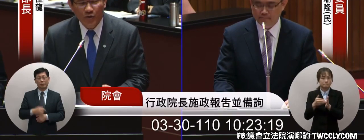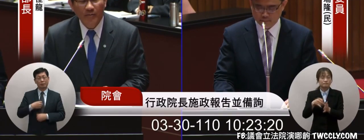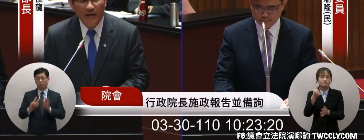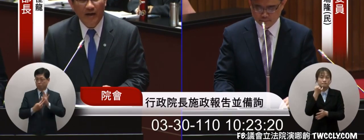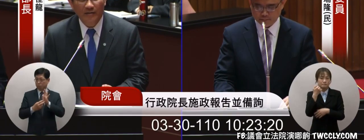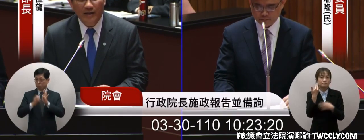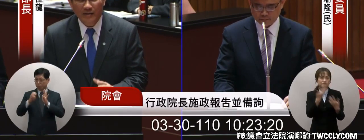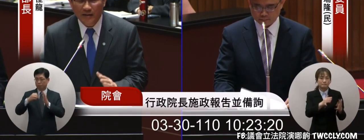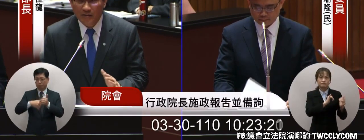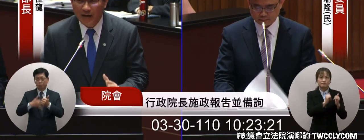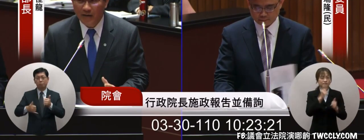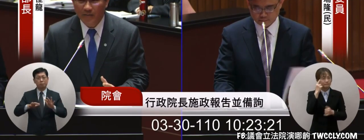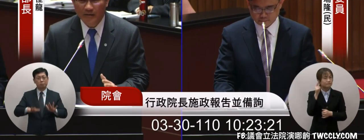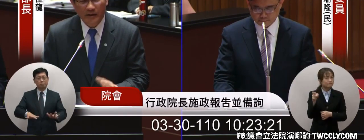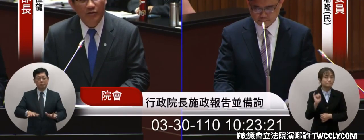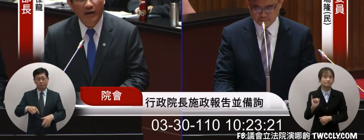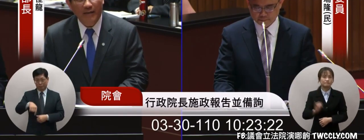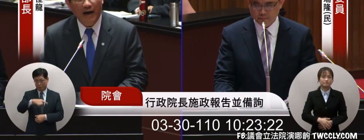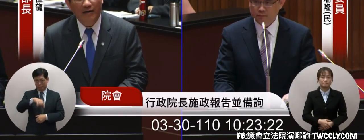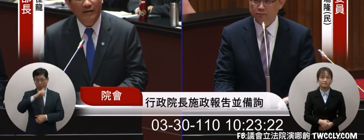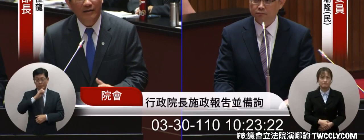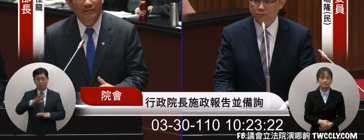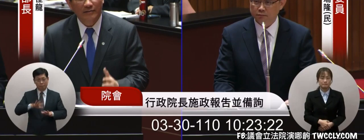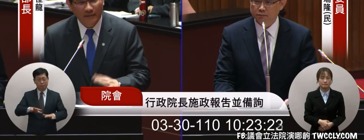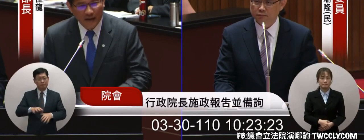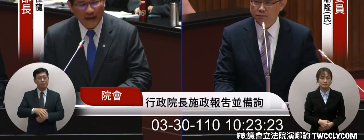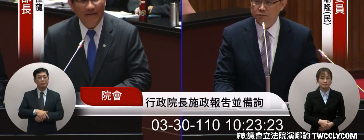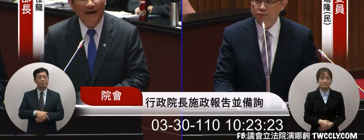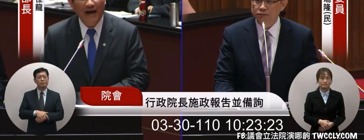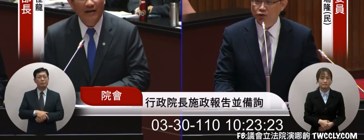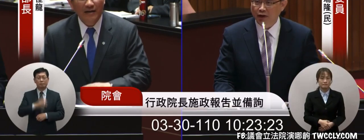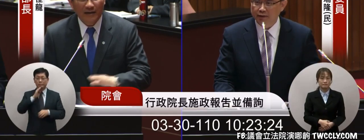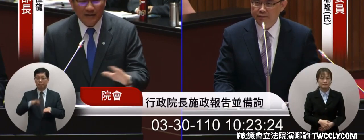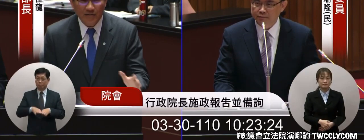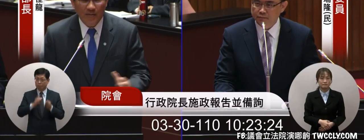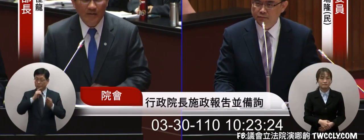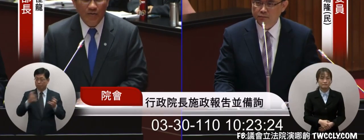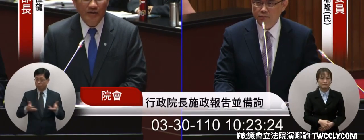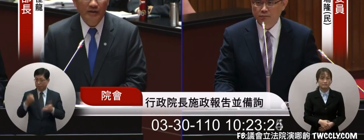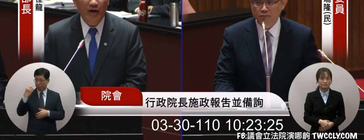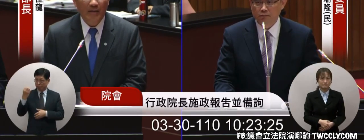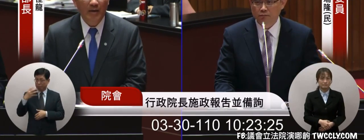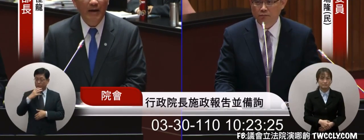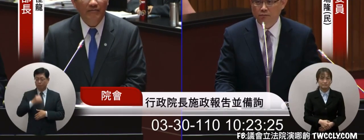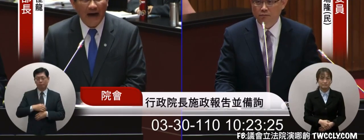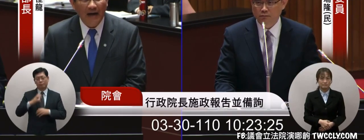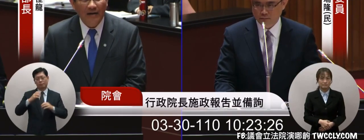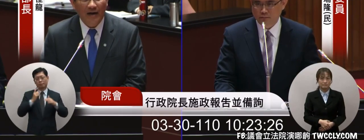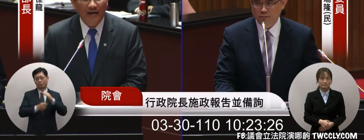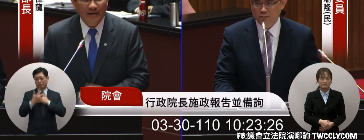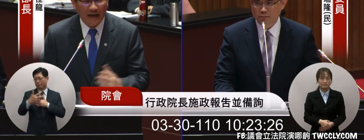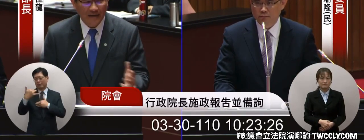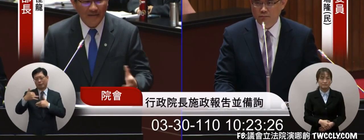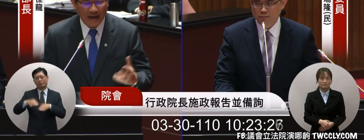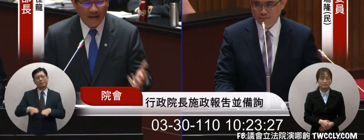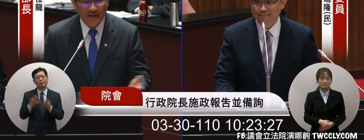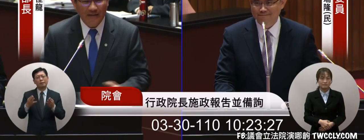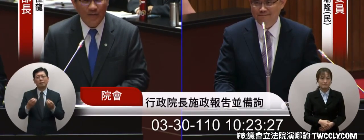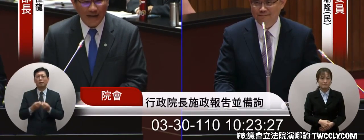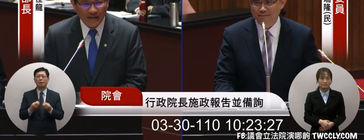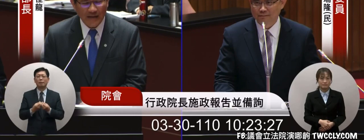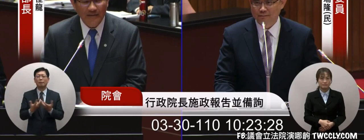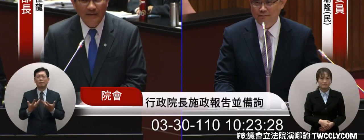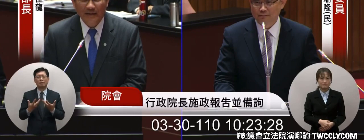啦我跟委員說明喔這次因為我們七櫃嘛的開發可是我們國七又還沒有辦法來